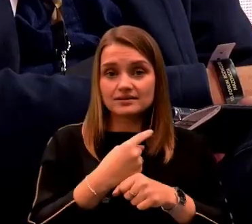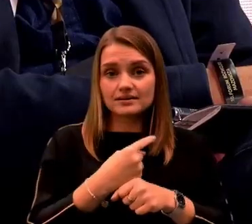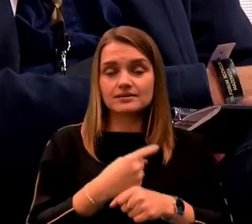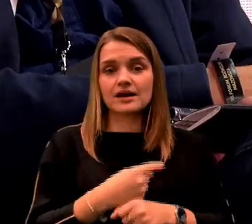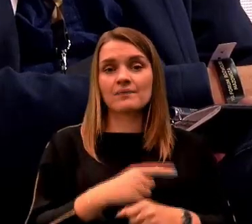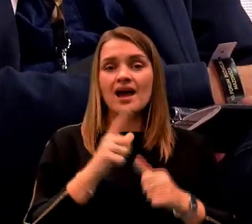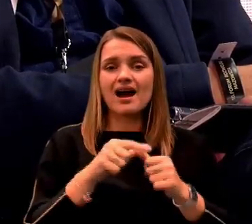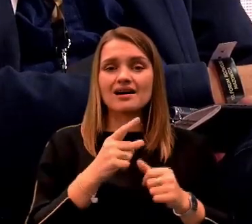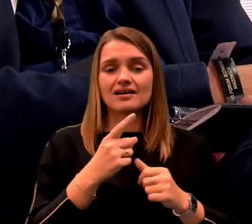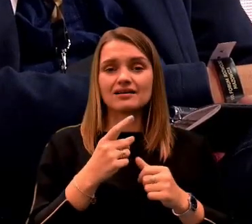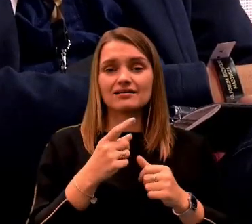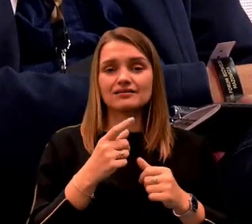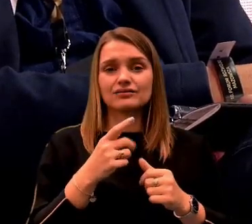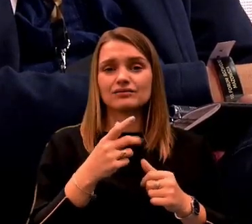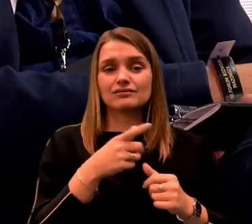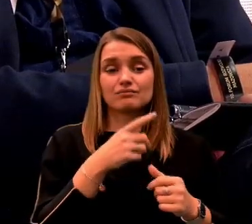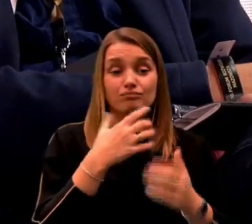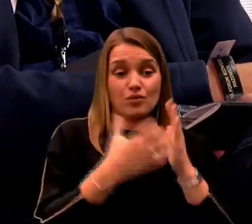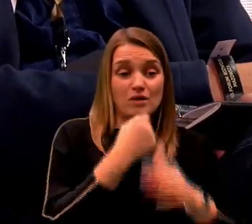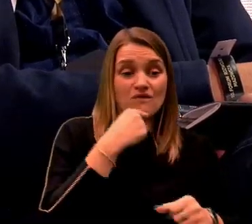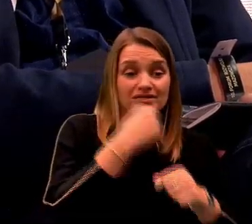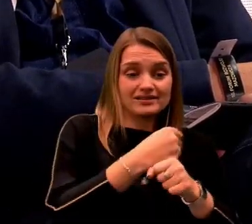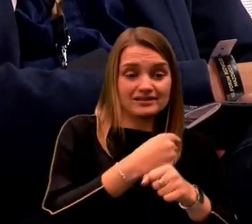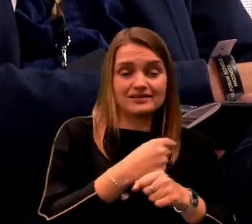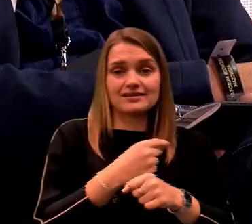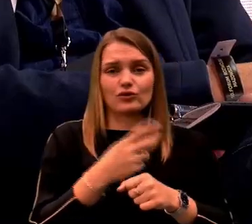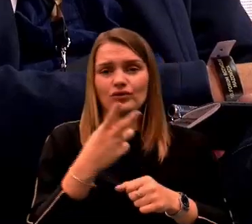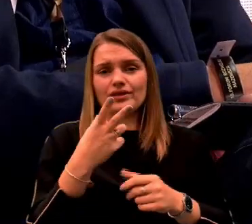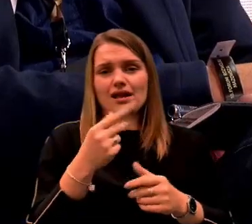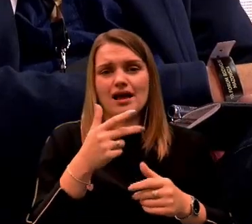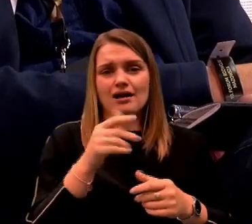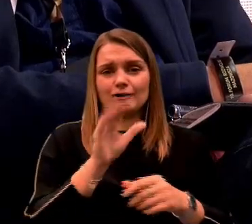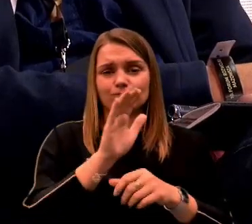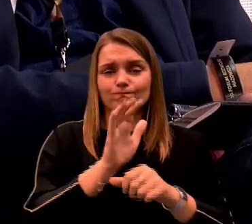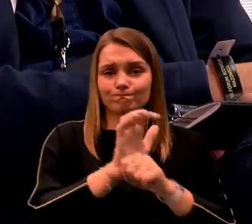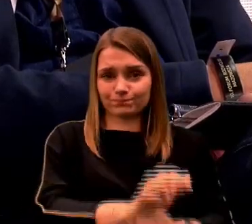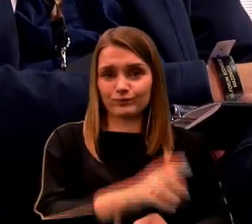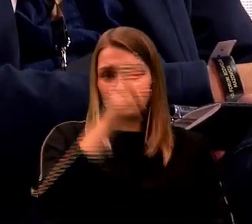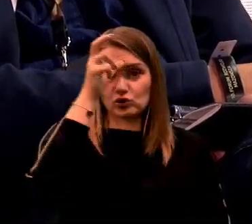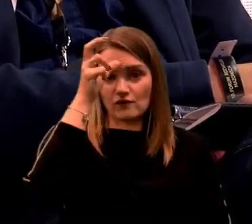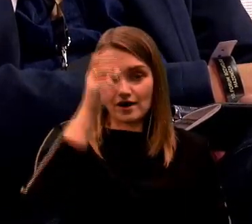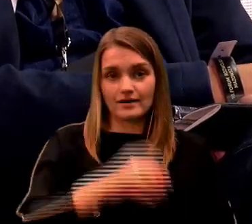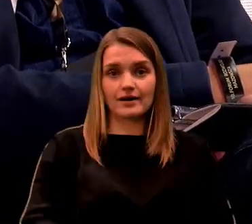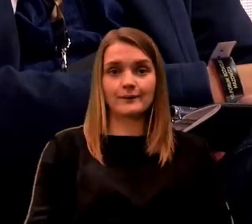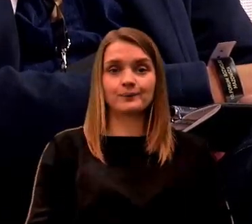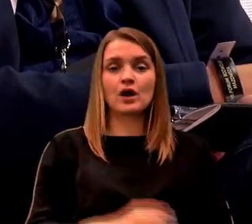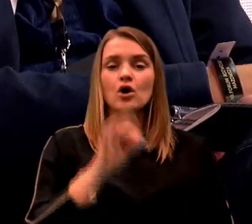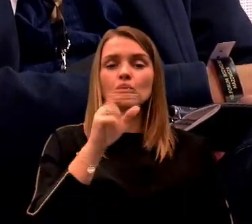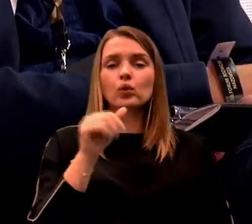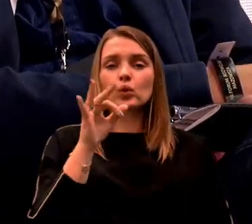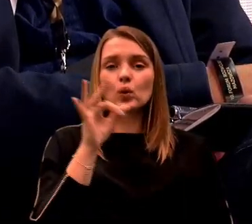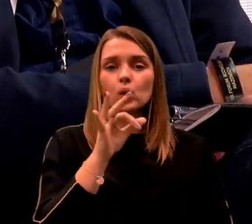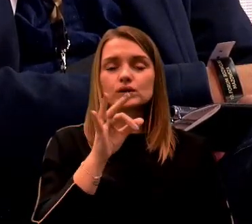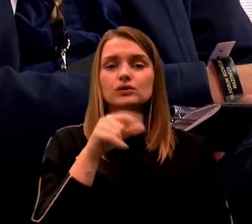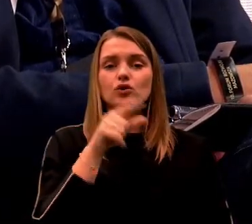jest godne traktowanie człowieka, bo ten turkus, on się kończy podejmowaniem decyzji wspólnym, ale zaczyna się